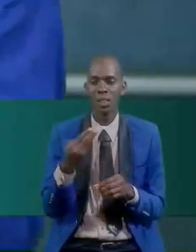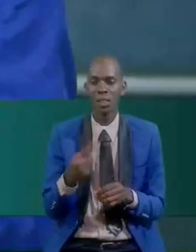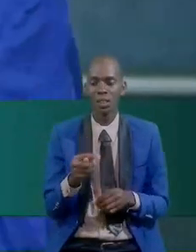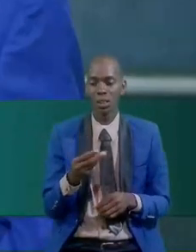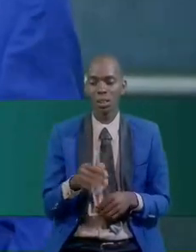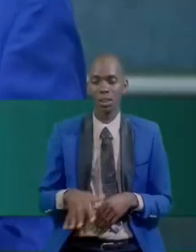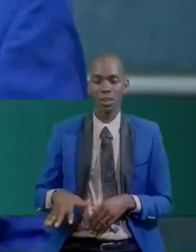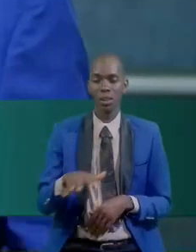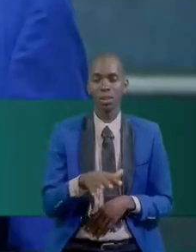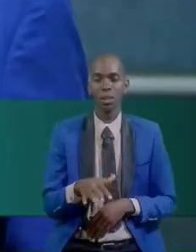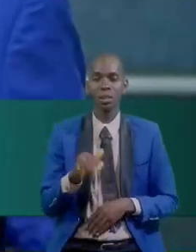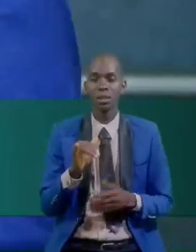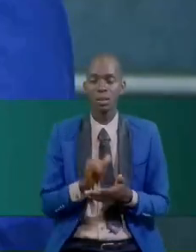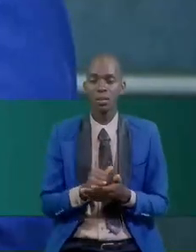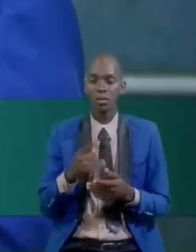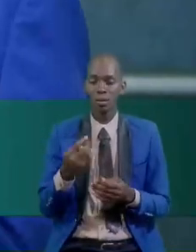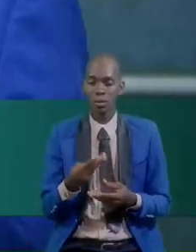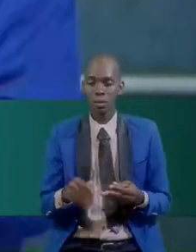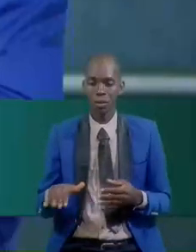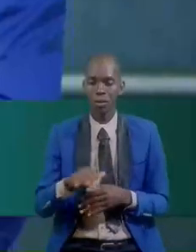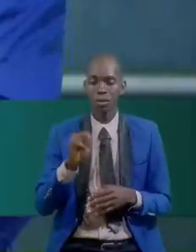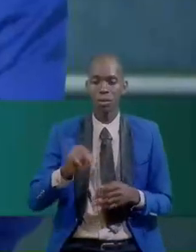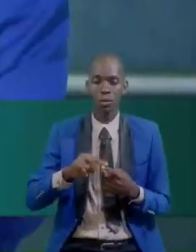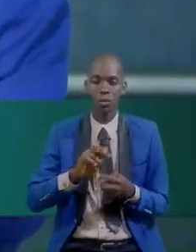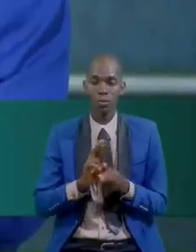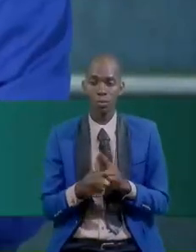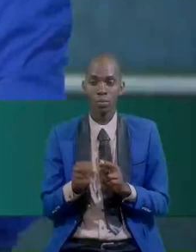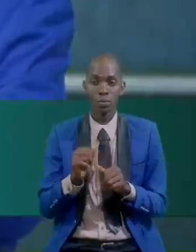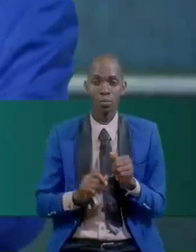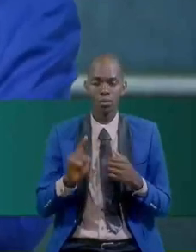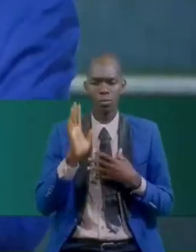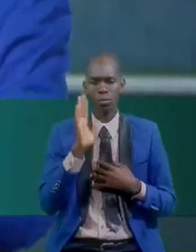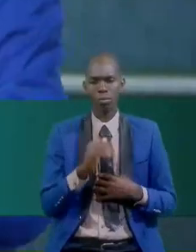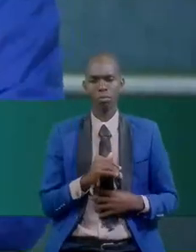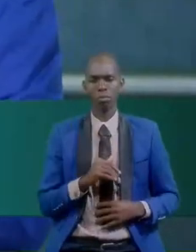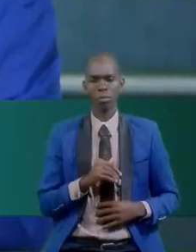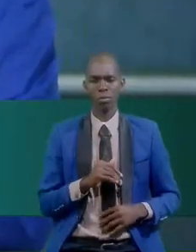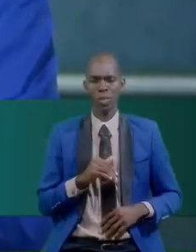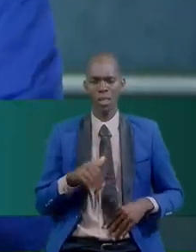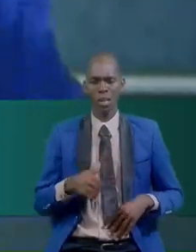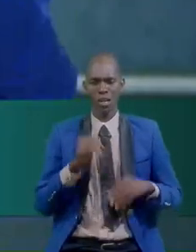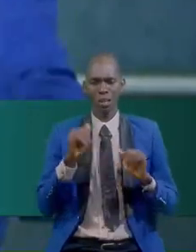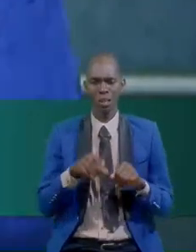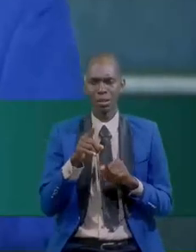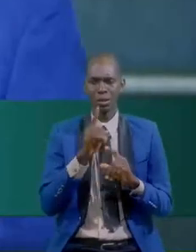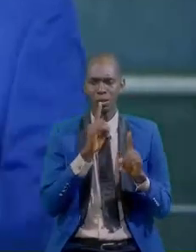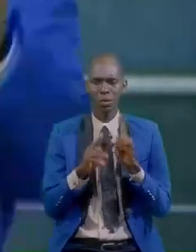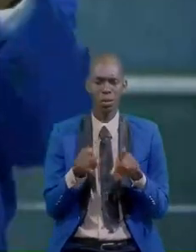pays, pour que le pays se repente, tout le monde, ah, comment est-ce que tu peux mentionner ça?